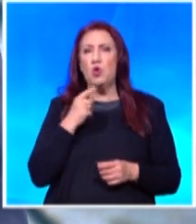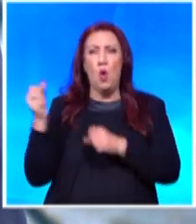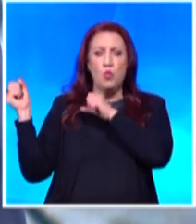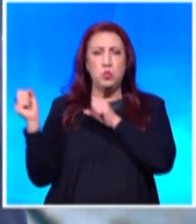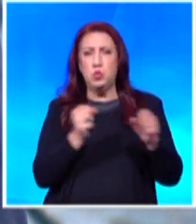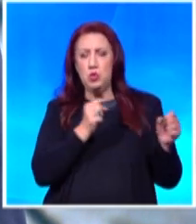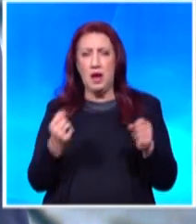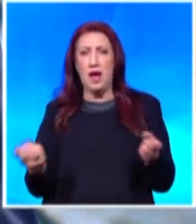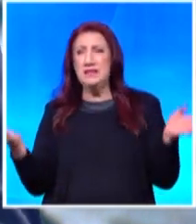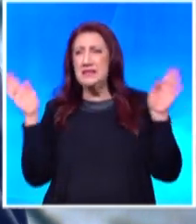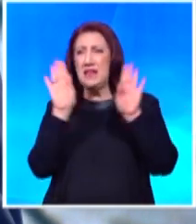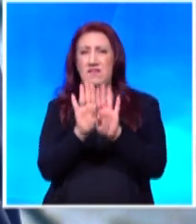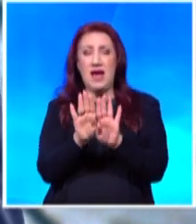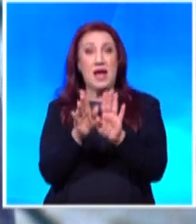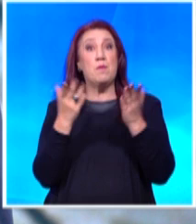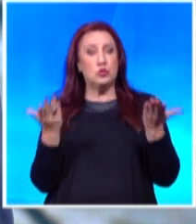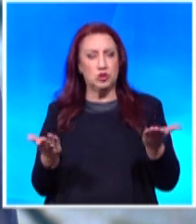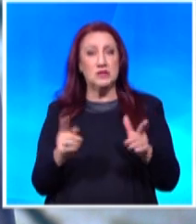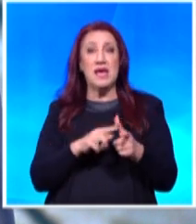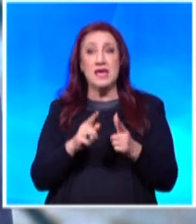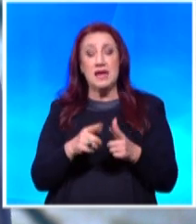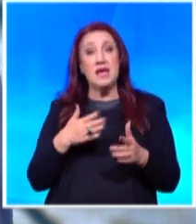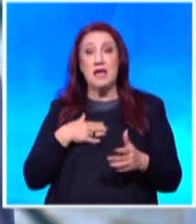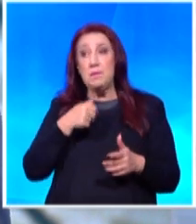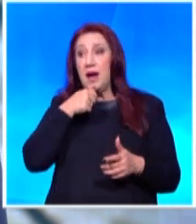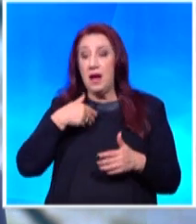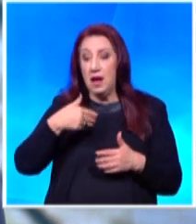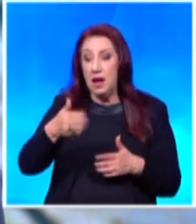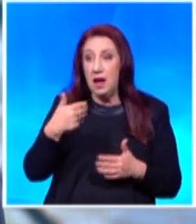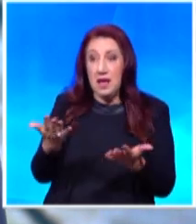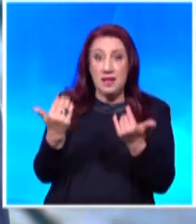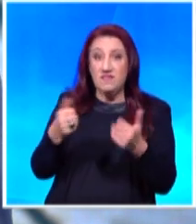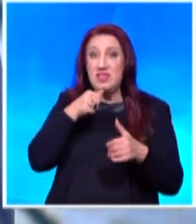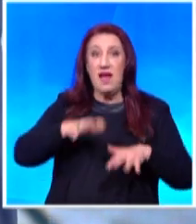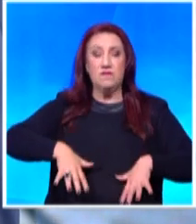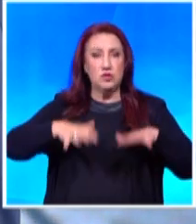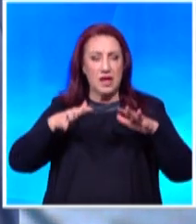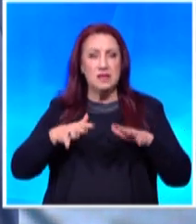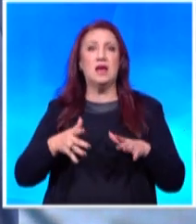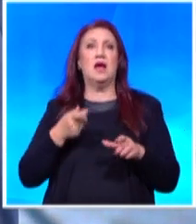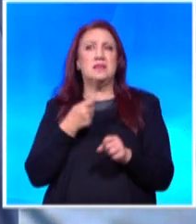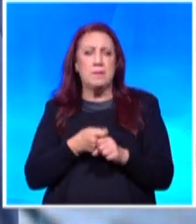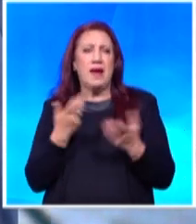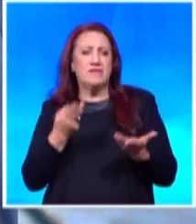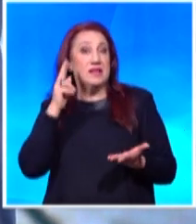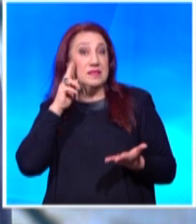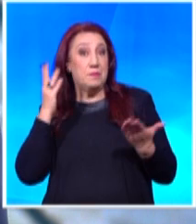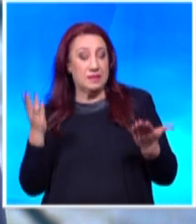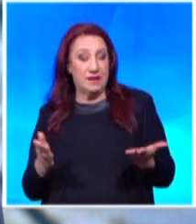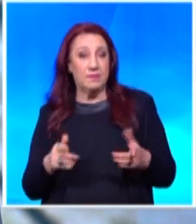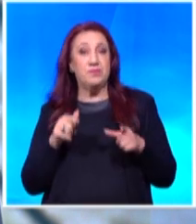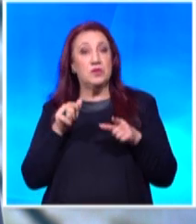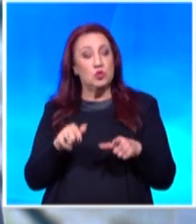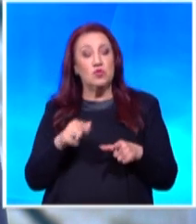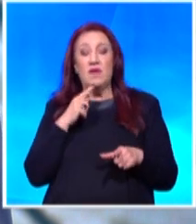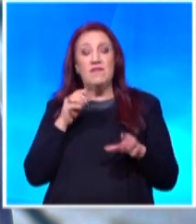прозорците, или опасност от наводнение, напред еди какво си. Тази система в момента се модернизира от МВР с подкрепата на